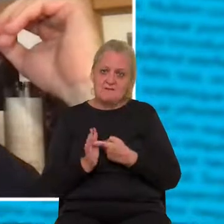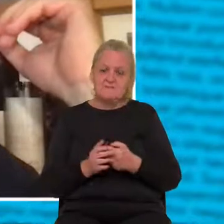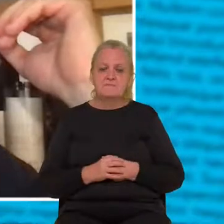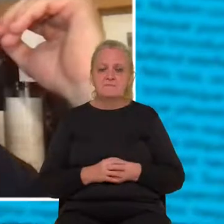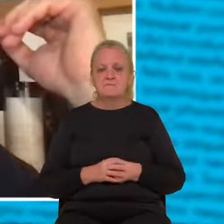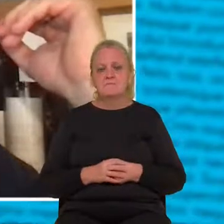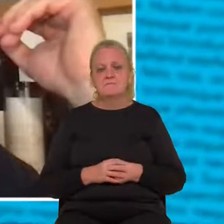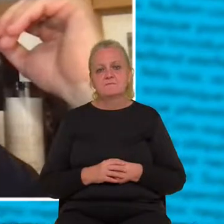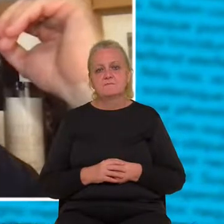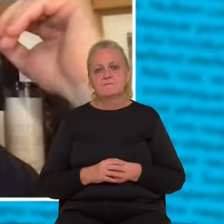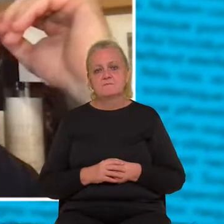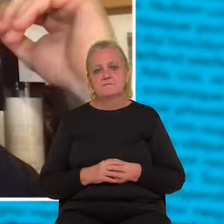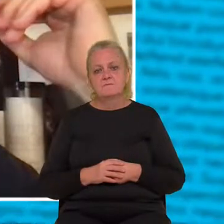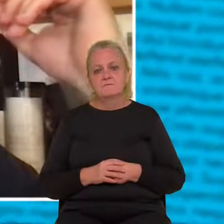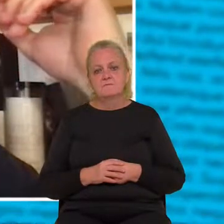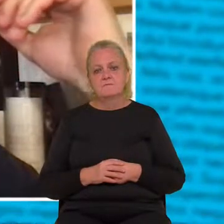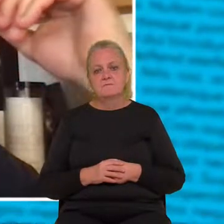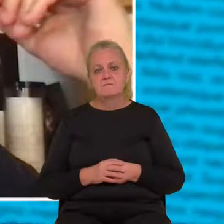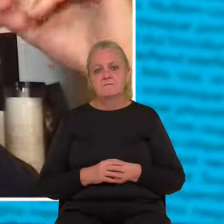Ramsan